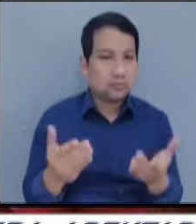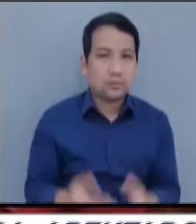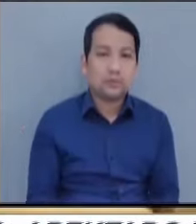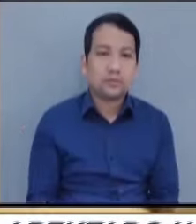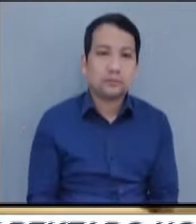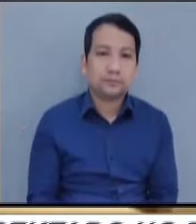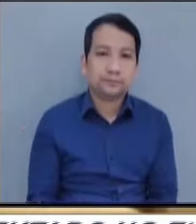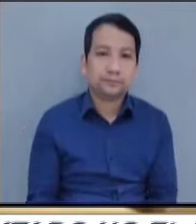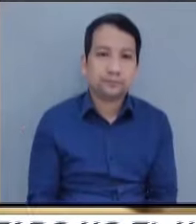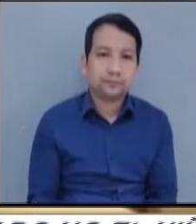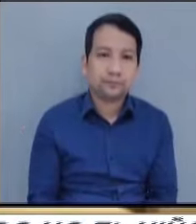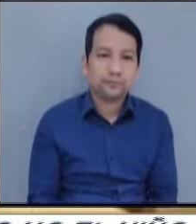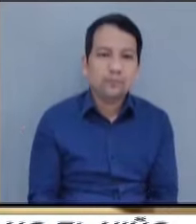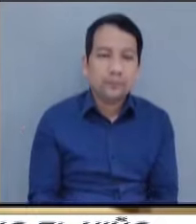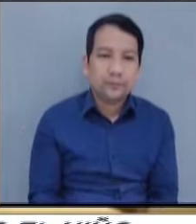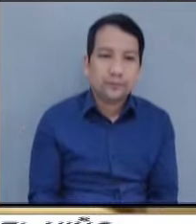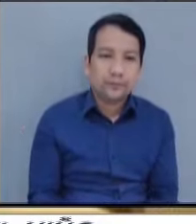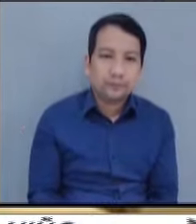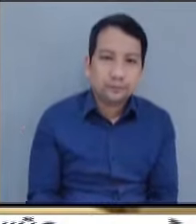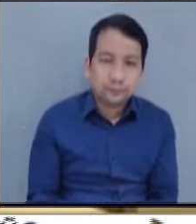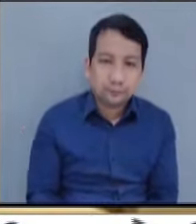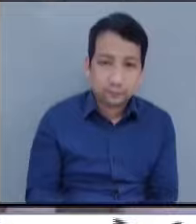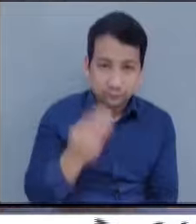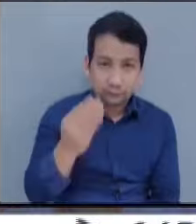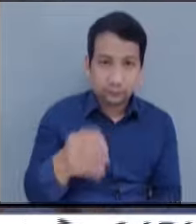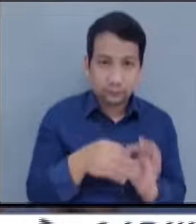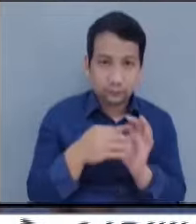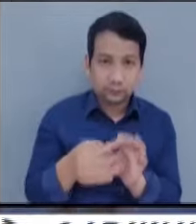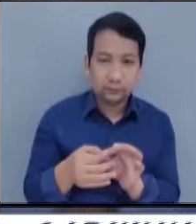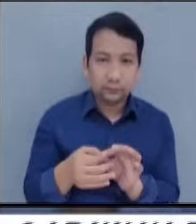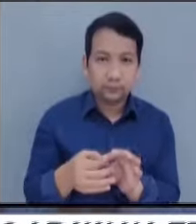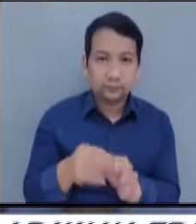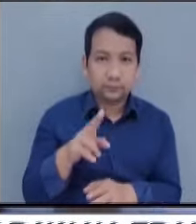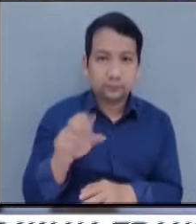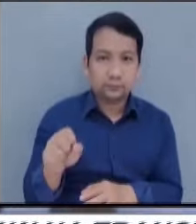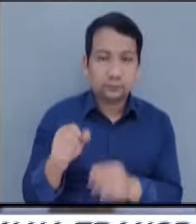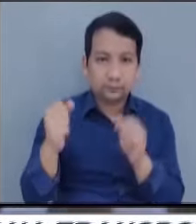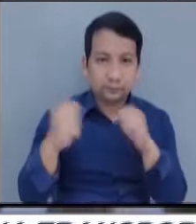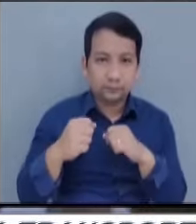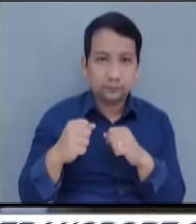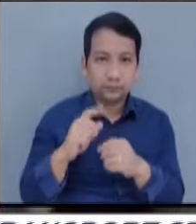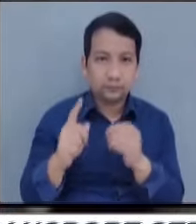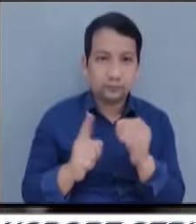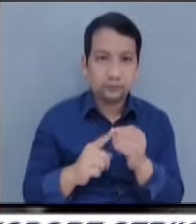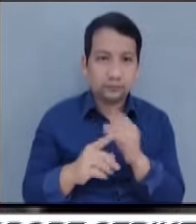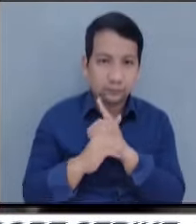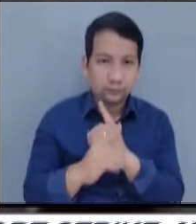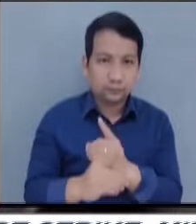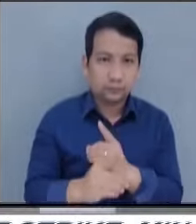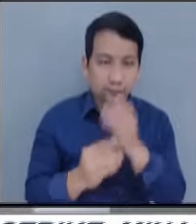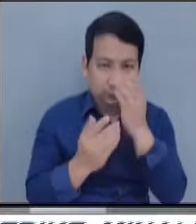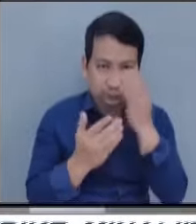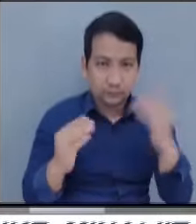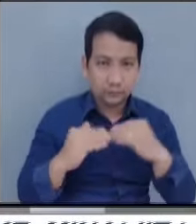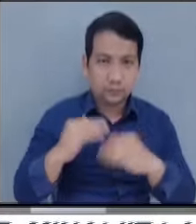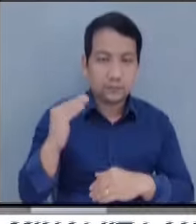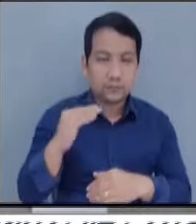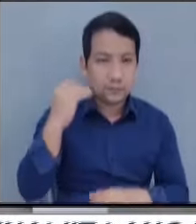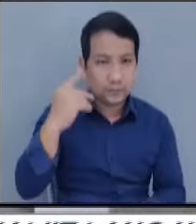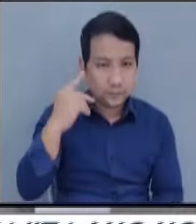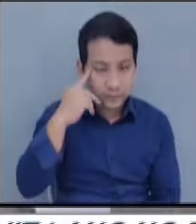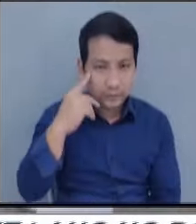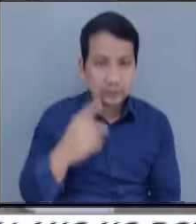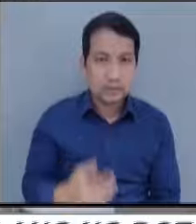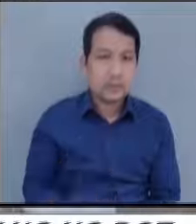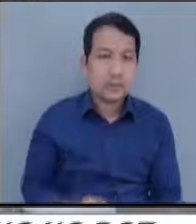ipinunto ng pangulo na ang ugnayan sa pagitan ng bansa at us partikular sa usapin ng depensa ay higit pa sa pulitika kaya umaasa